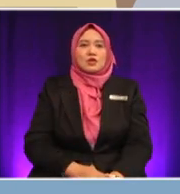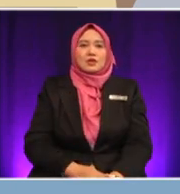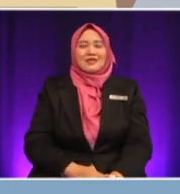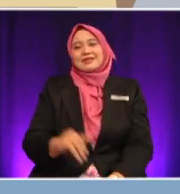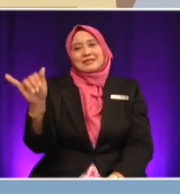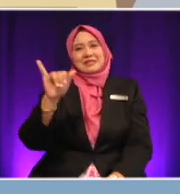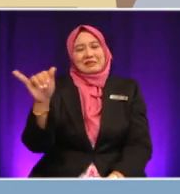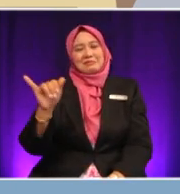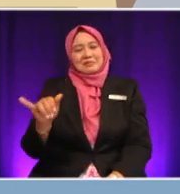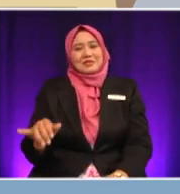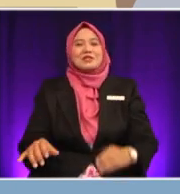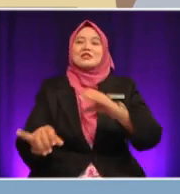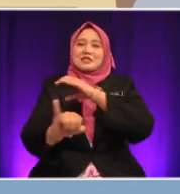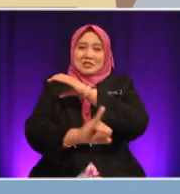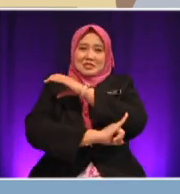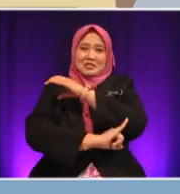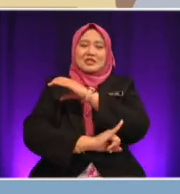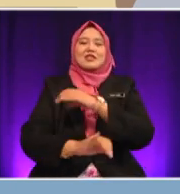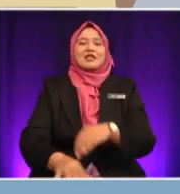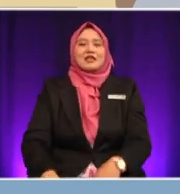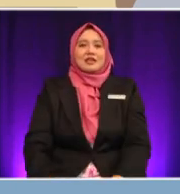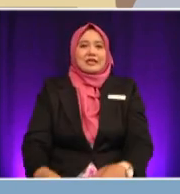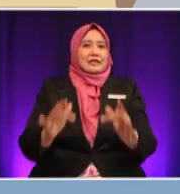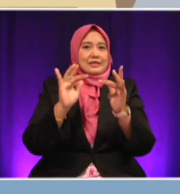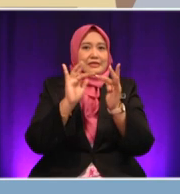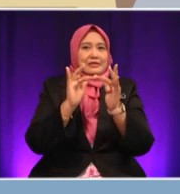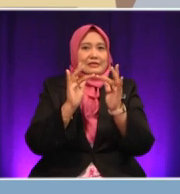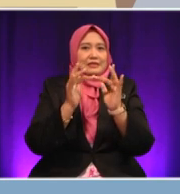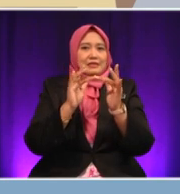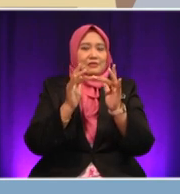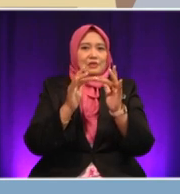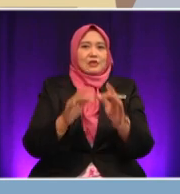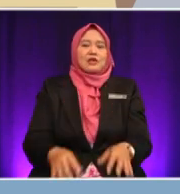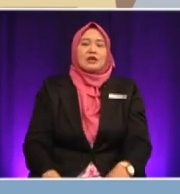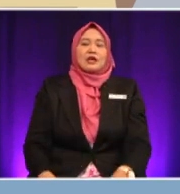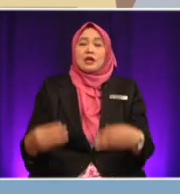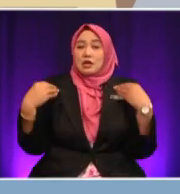juga oke sebabnya memang jelas lagi nyate padamu